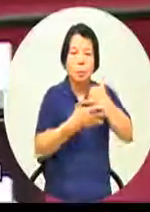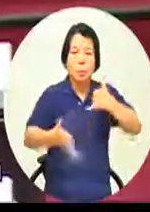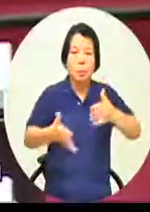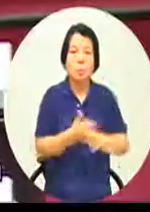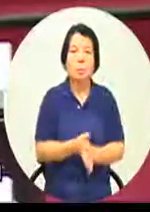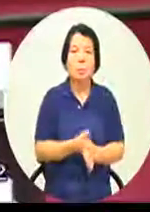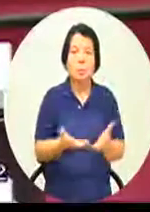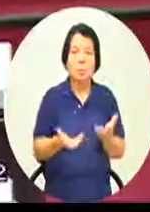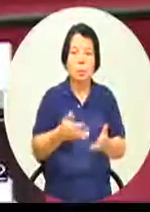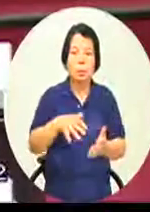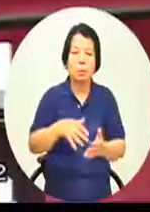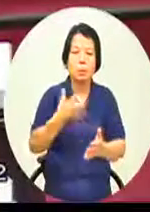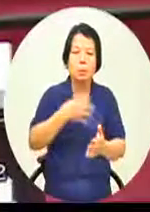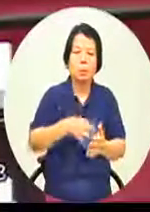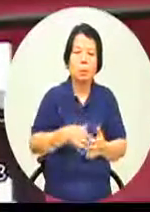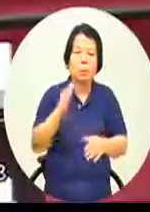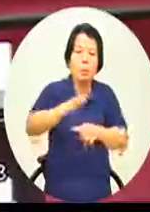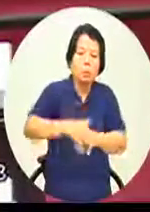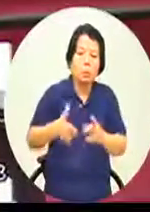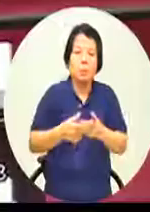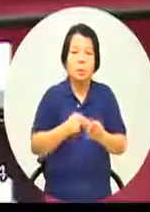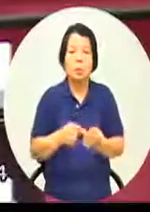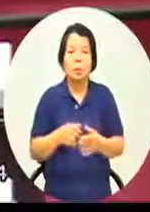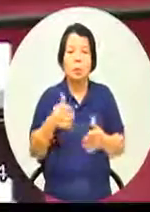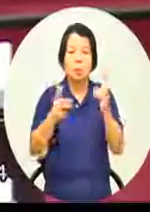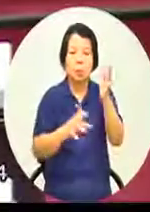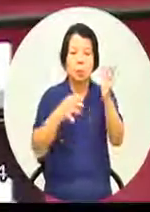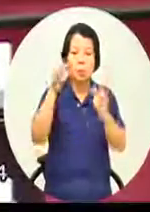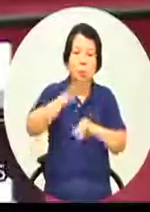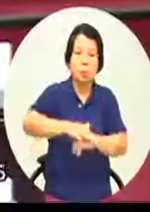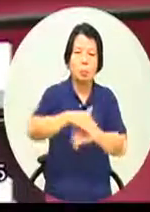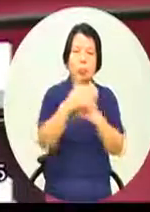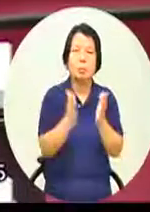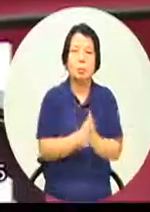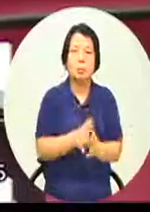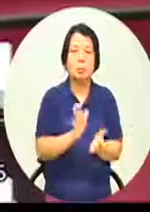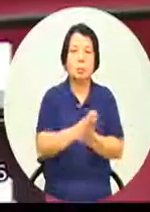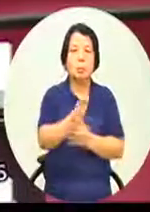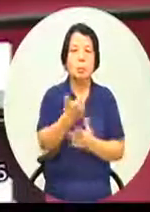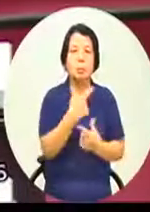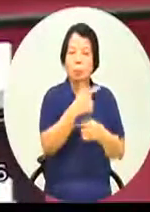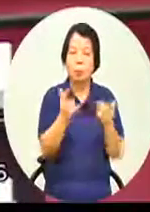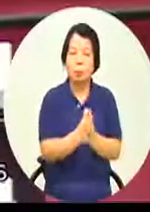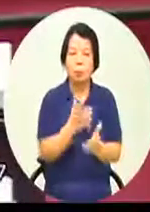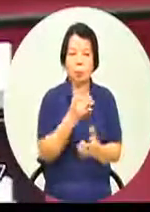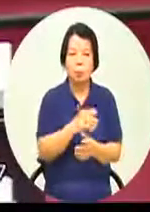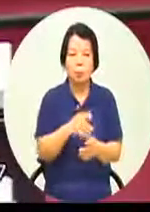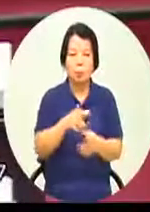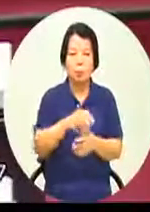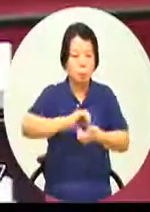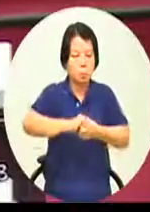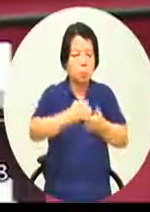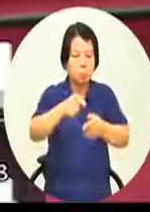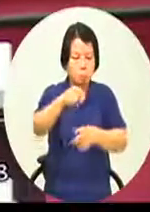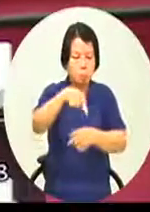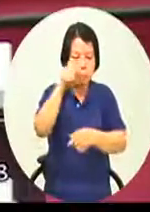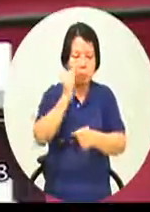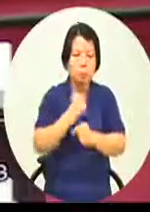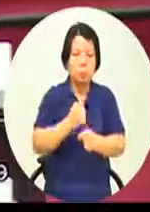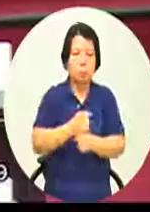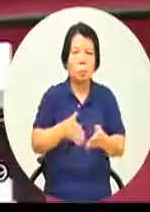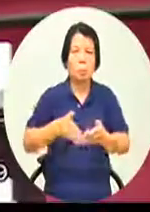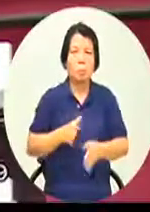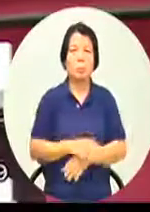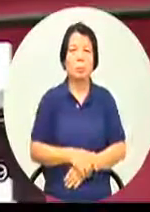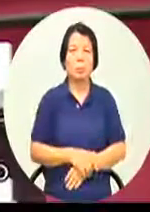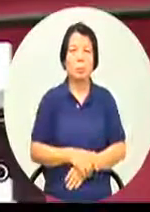觉得这个火化这个可能也是会是以后的一个趋势，也是必须要这么做的了哈。那这个部分